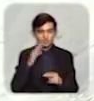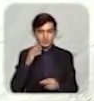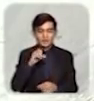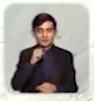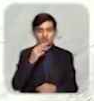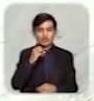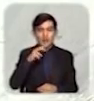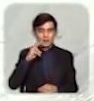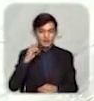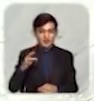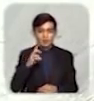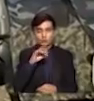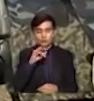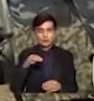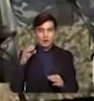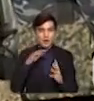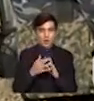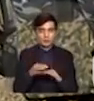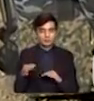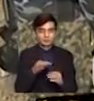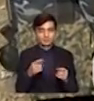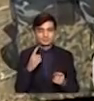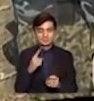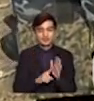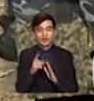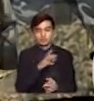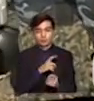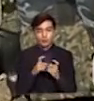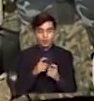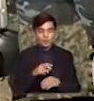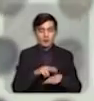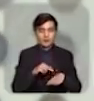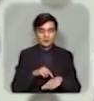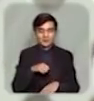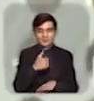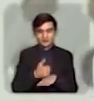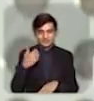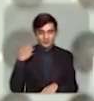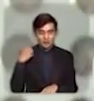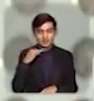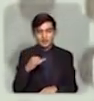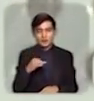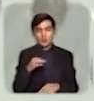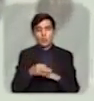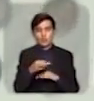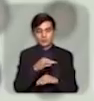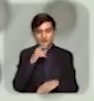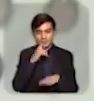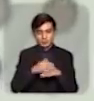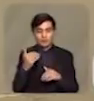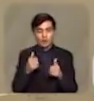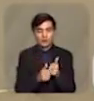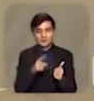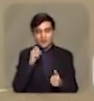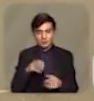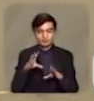Нұрсейітов ауыл адамдарының өзара кикілжіңі енді басталған кезде полиция бастығы мен облыс әкімі орынбасарының сабырға шақырғаны еш нәтиже